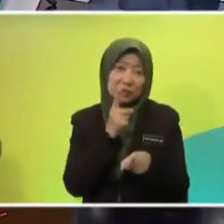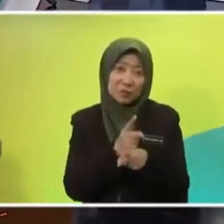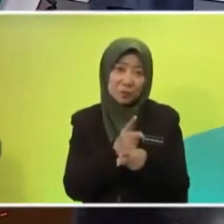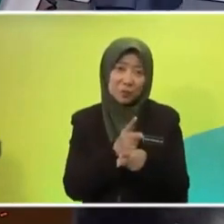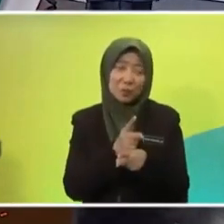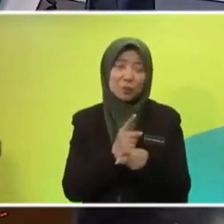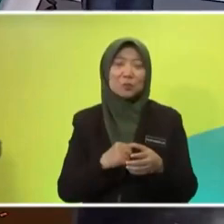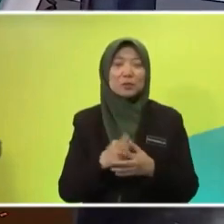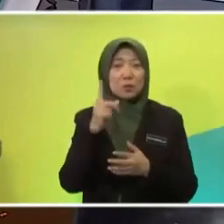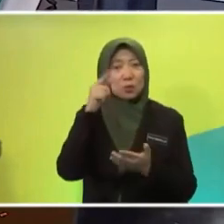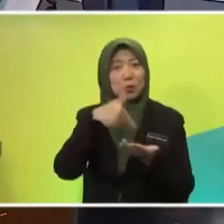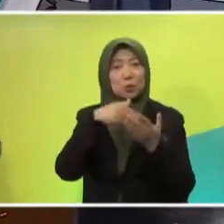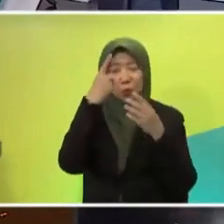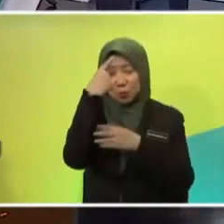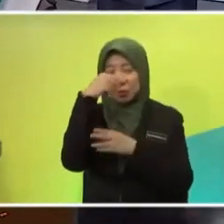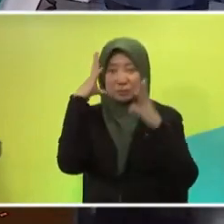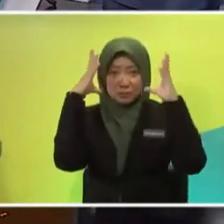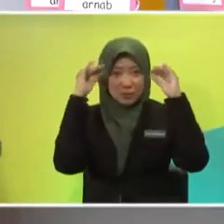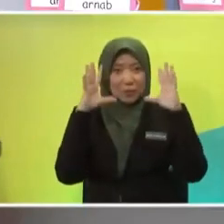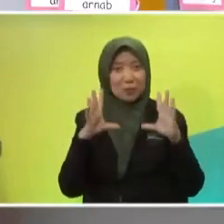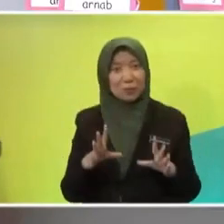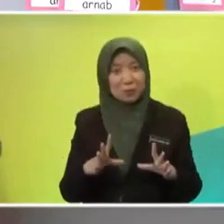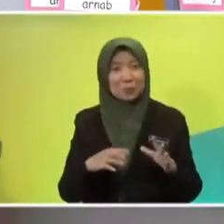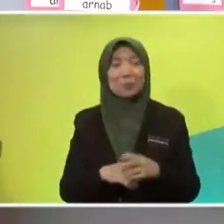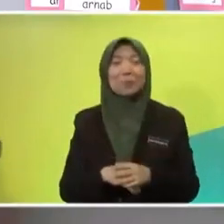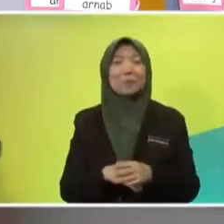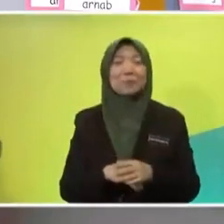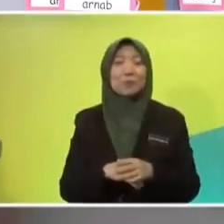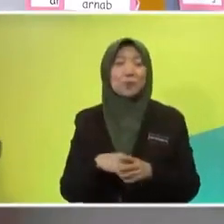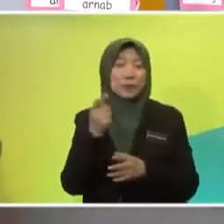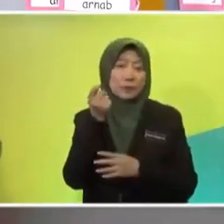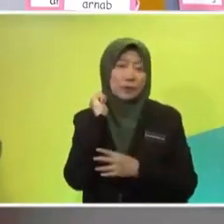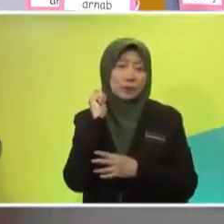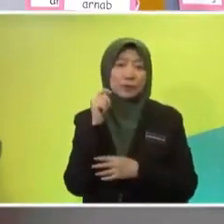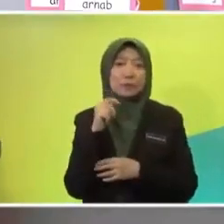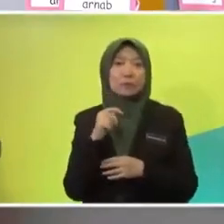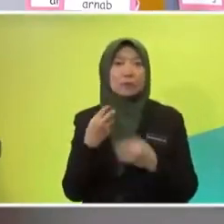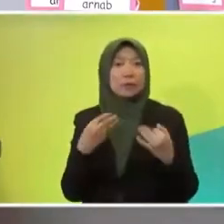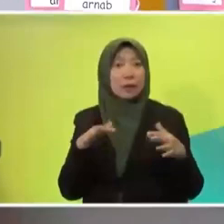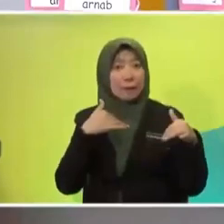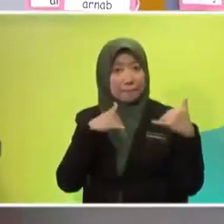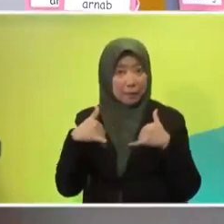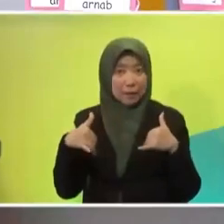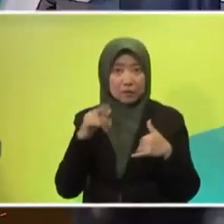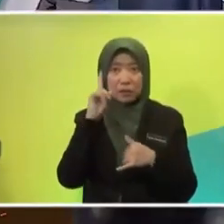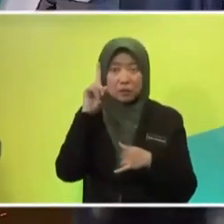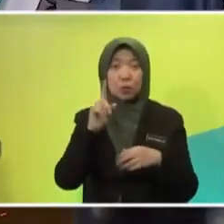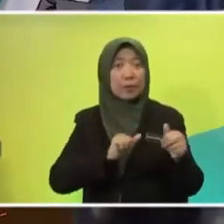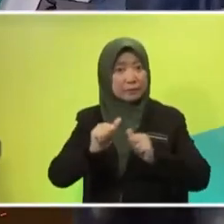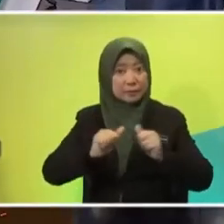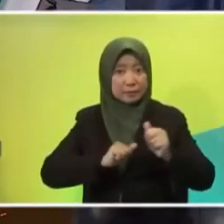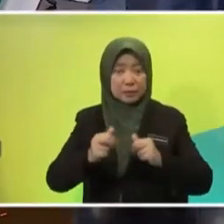Cikgu Suriani. Cikgu Ana. Okey, tadi kita dah main satu permainan kan? Betul, okay. Cikgu. Sekarang kita ke